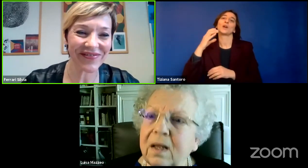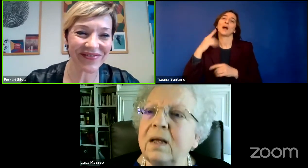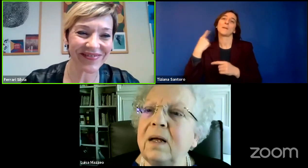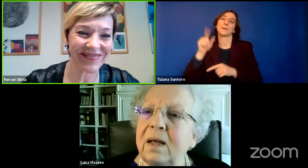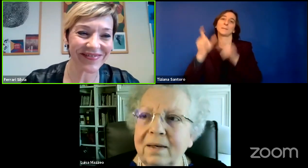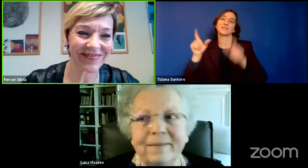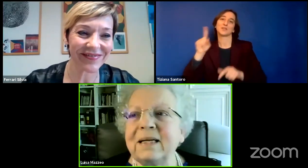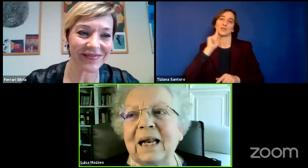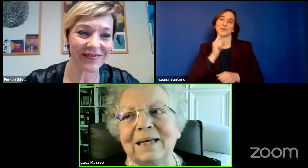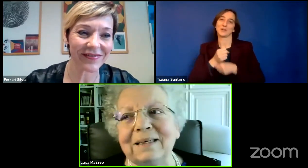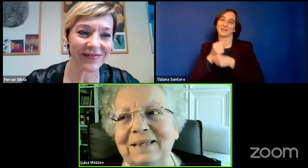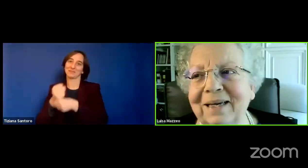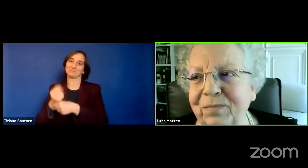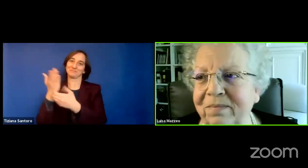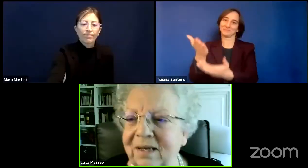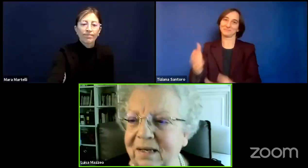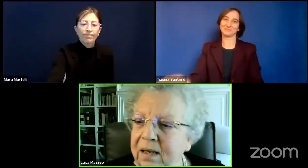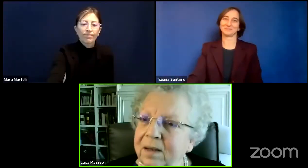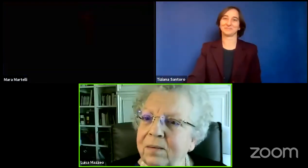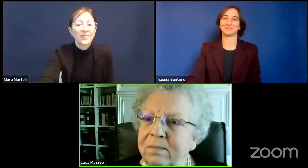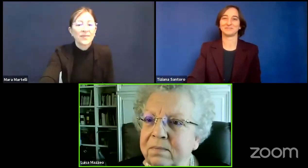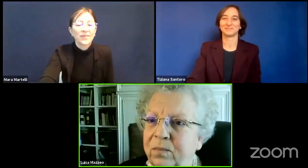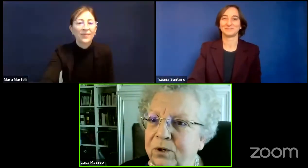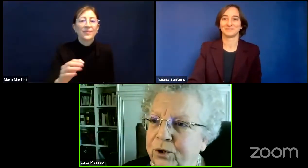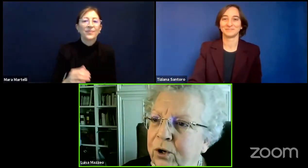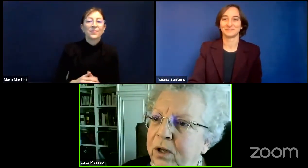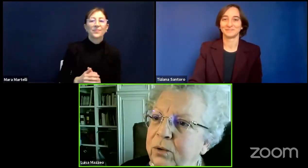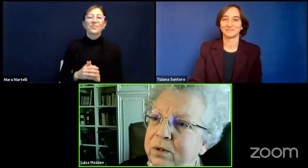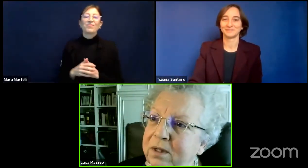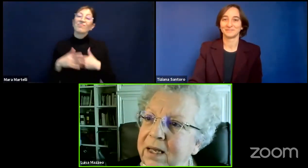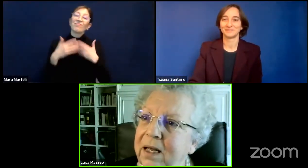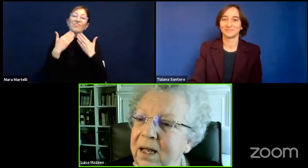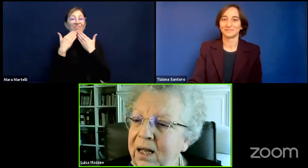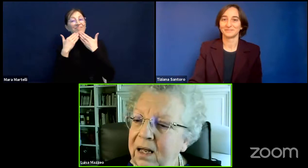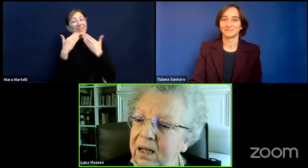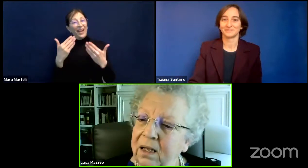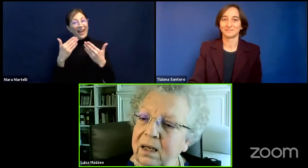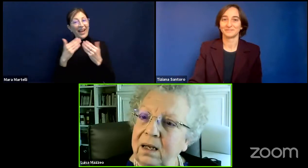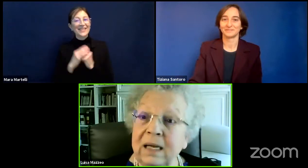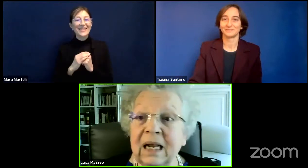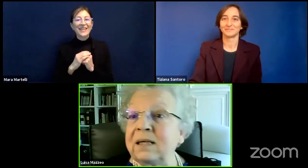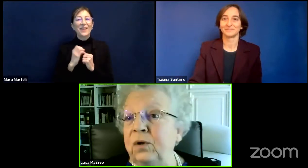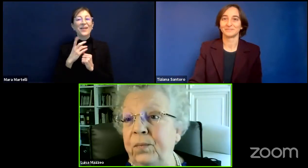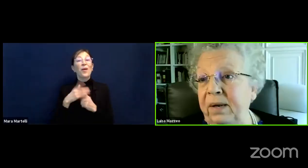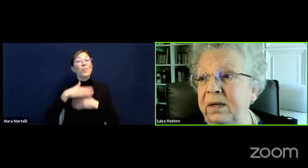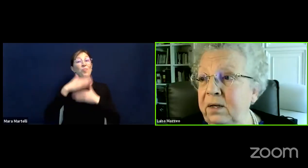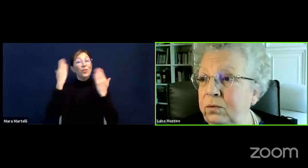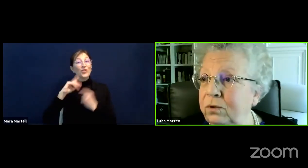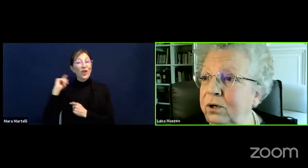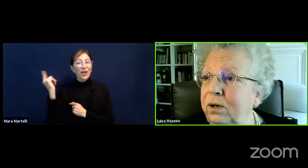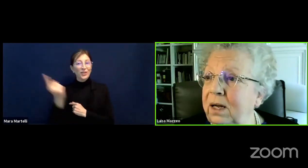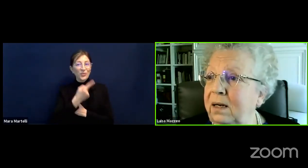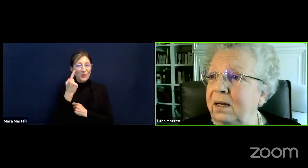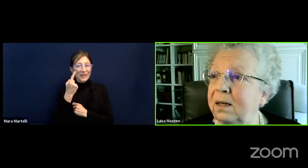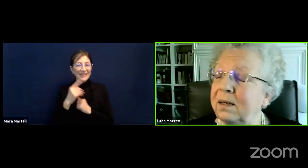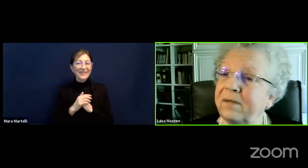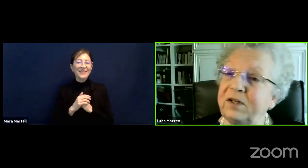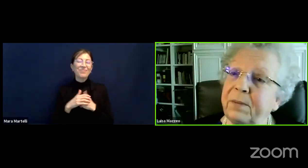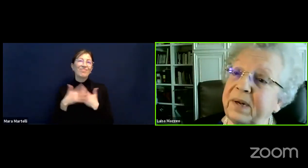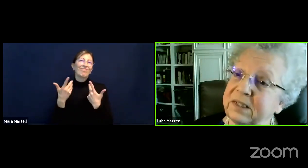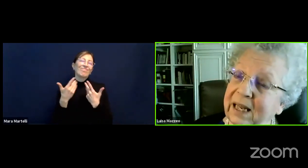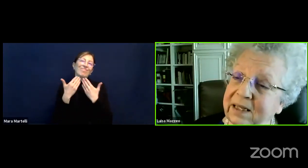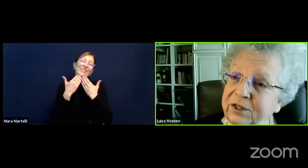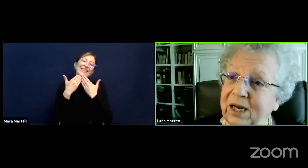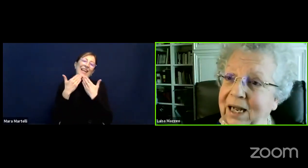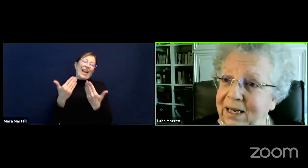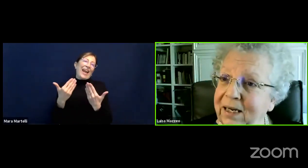Prego. Grazie, buongiorno a tutti. Ringrazio prima di tutto